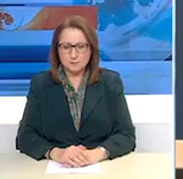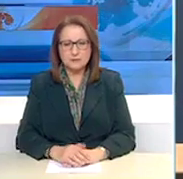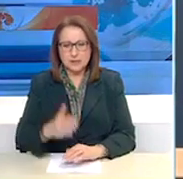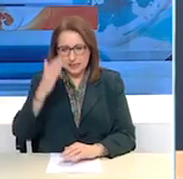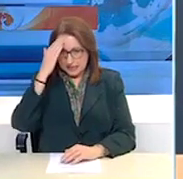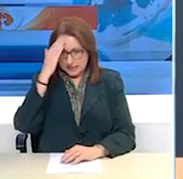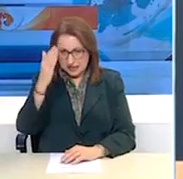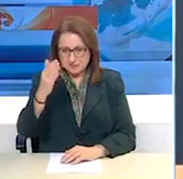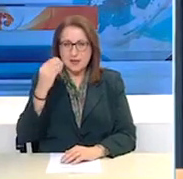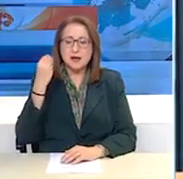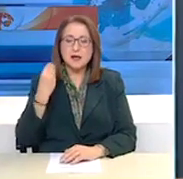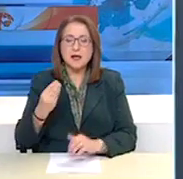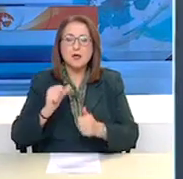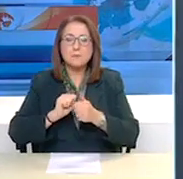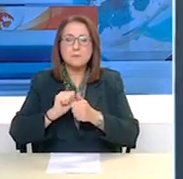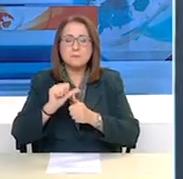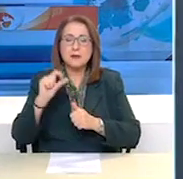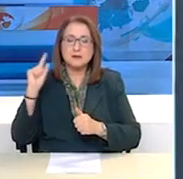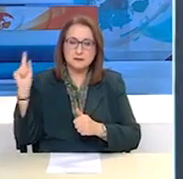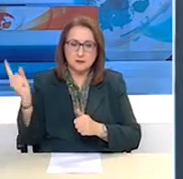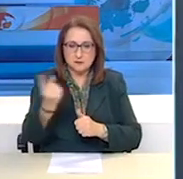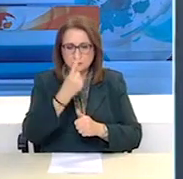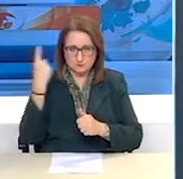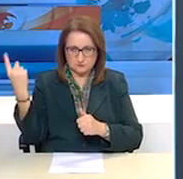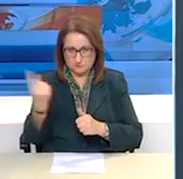Καλησπέρα σας και καλό μήνα σε όλους.